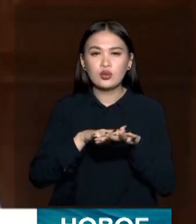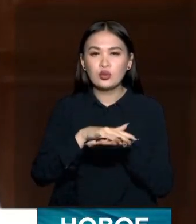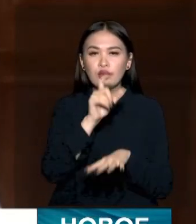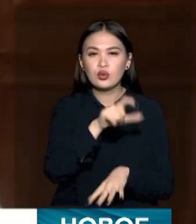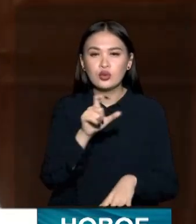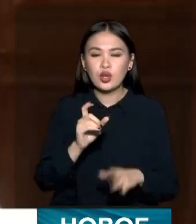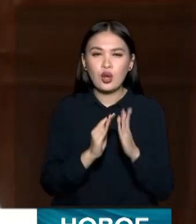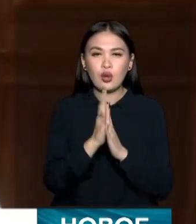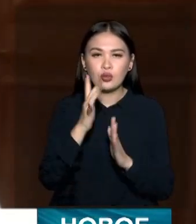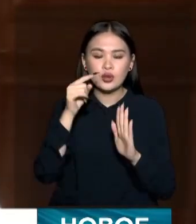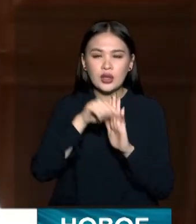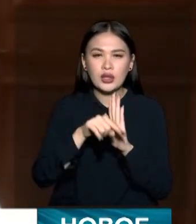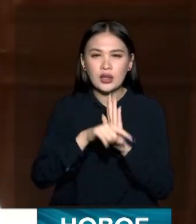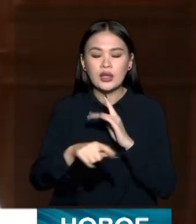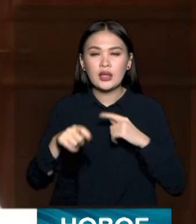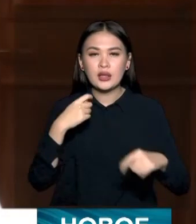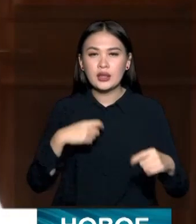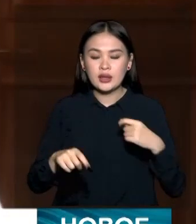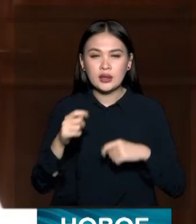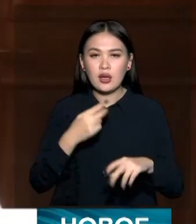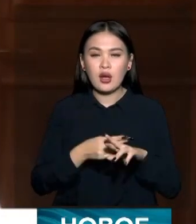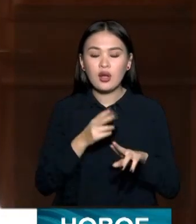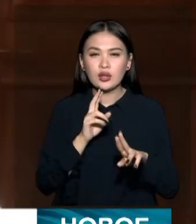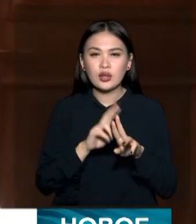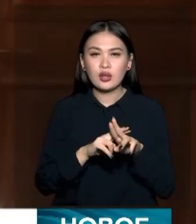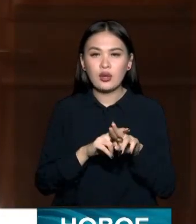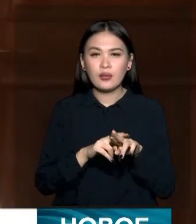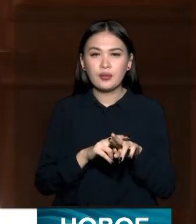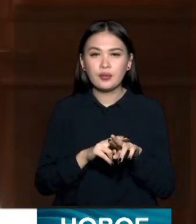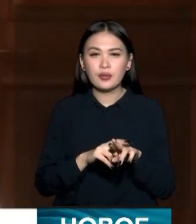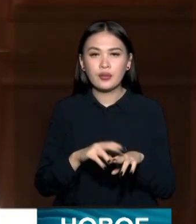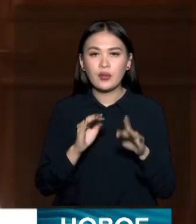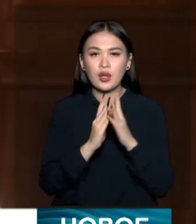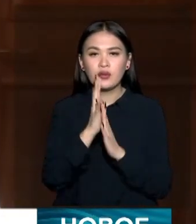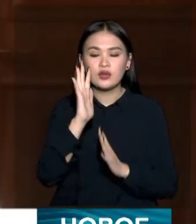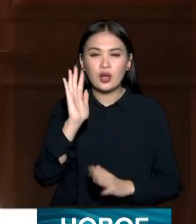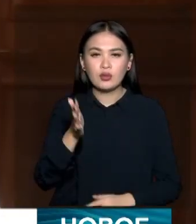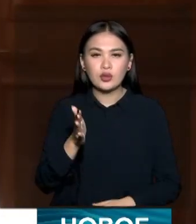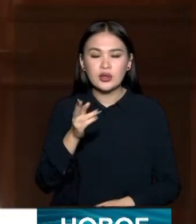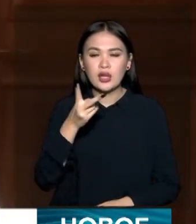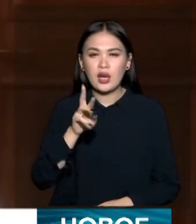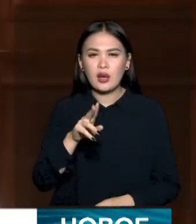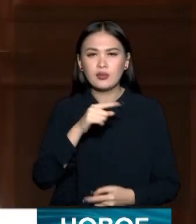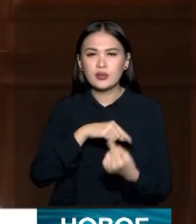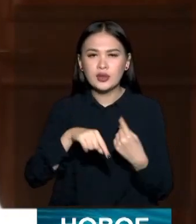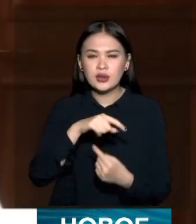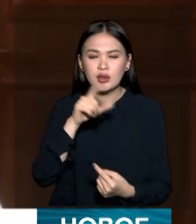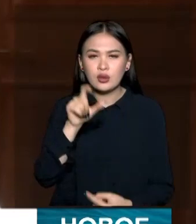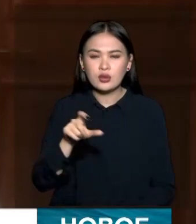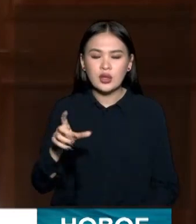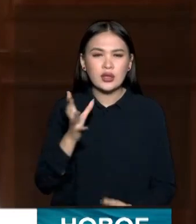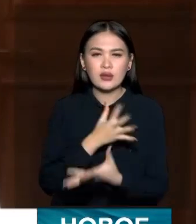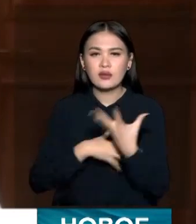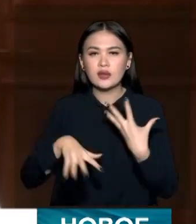рост внутреннего рынка, то есть значение внутреннего рынка будет повышаться, то есть для бизнеса, для всех.